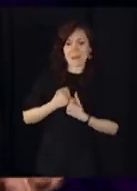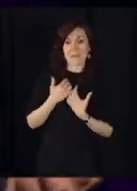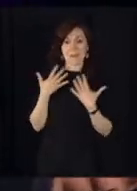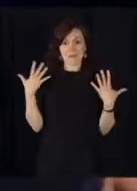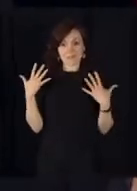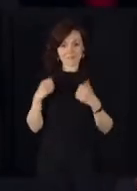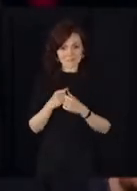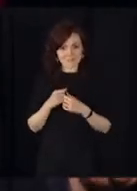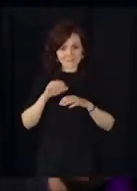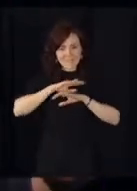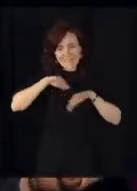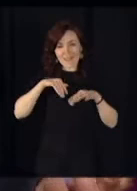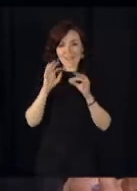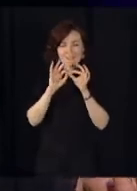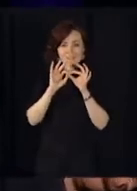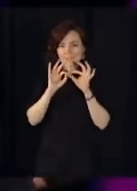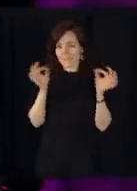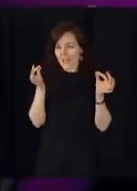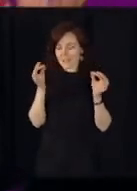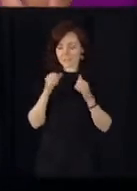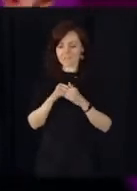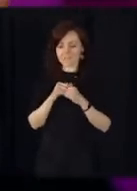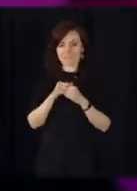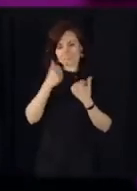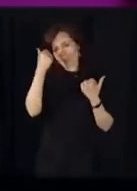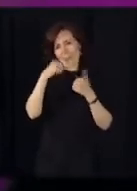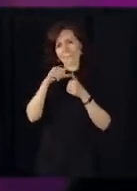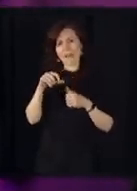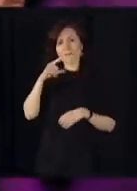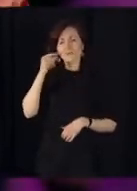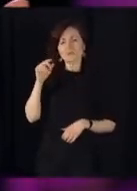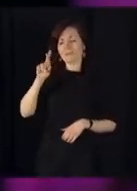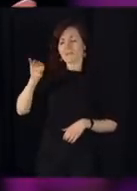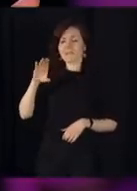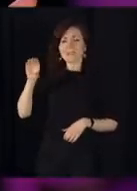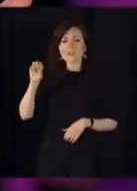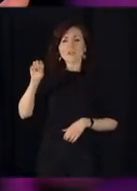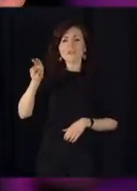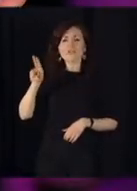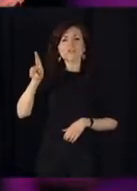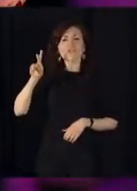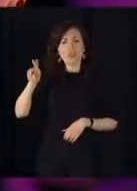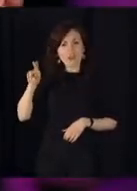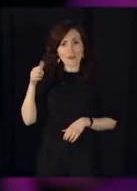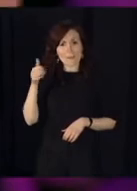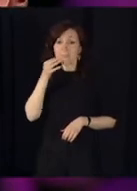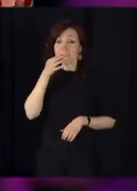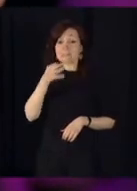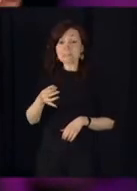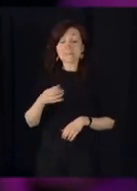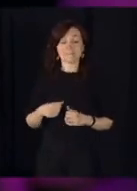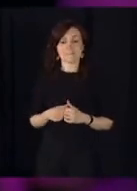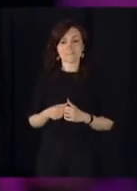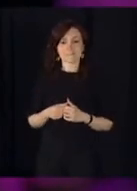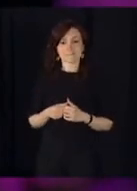Dernière petite phrase que je partage avec vous. Rappelons-nous ce que disait Paul Ricoeur. Le plus court